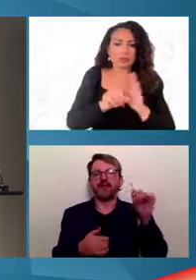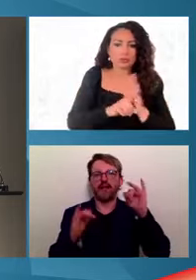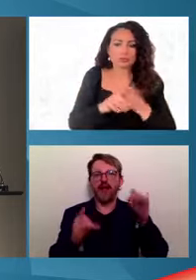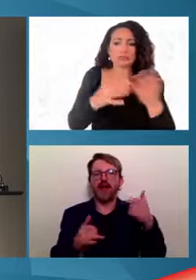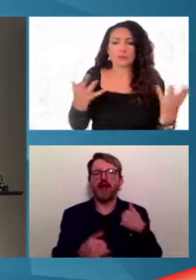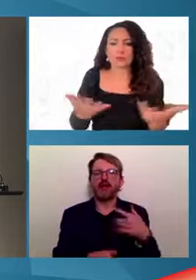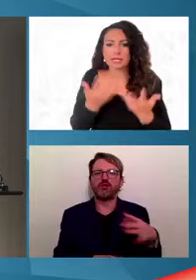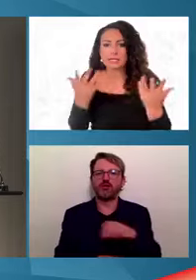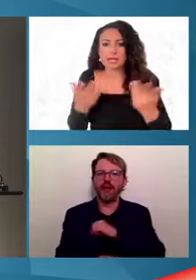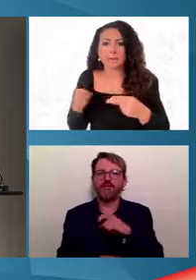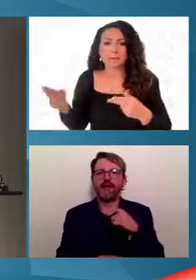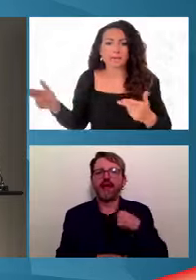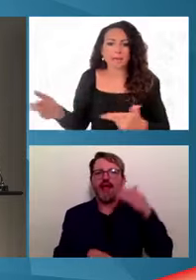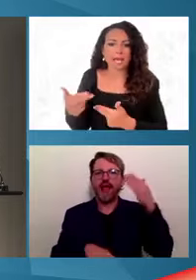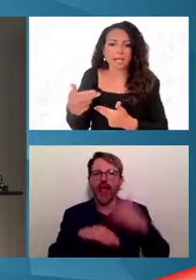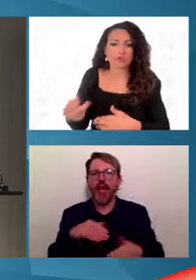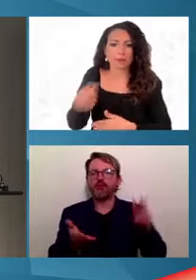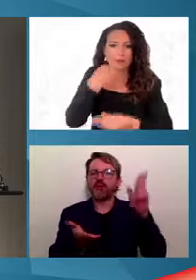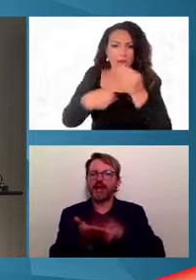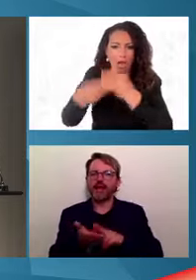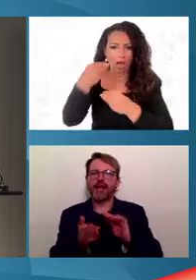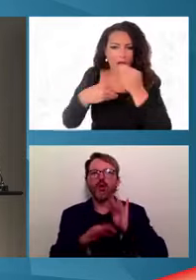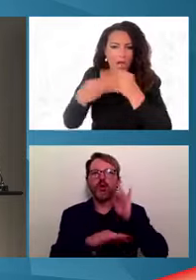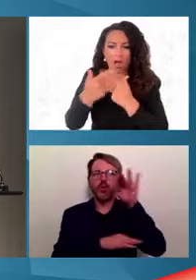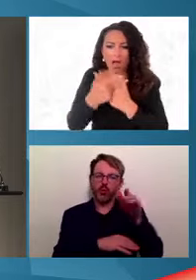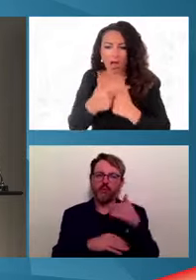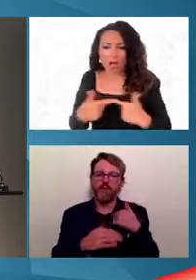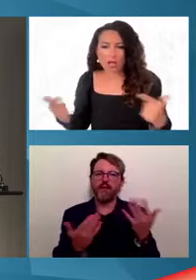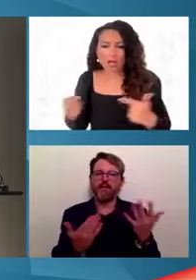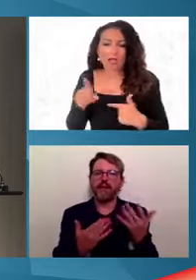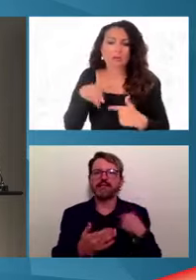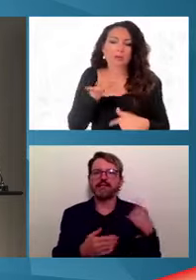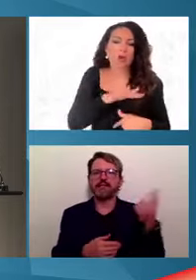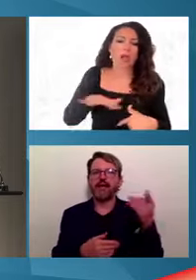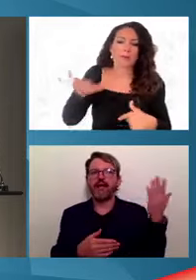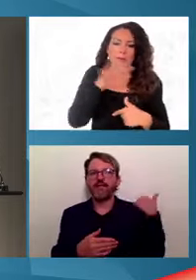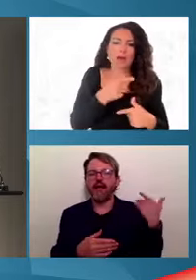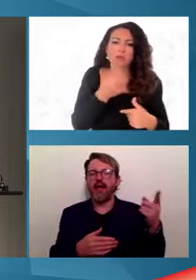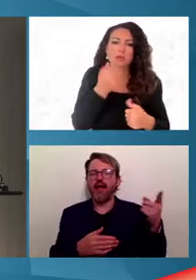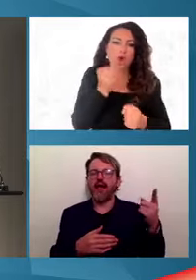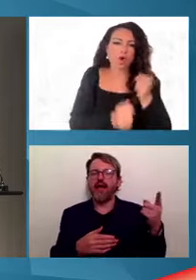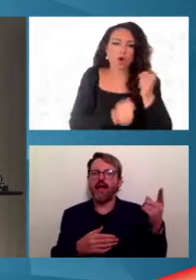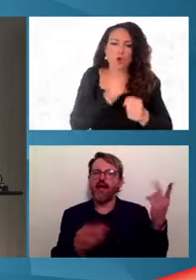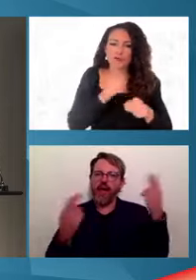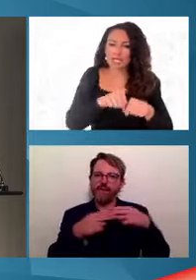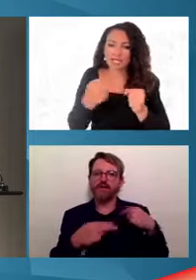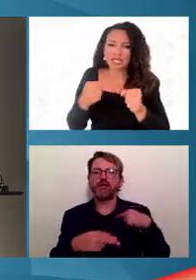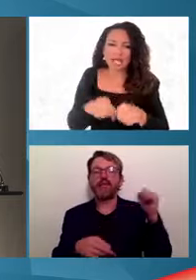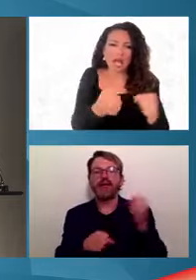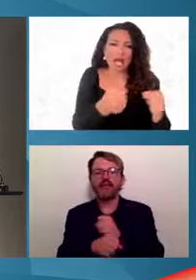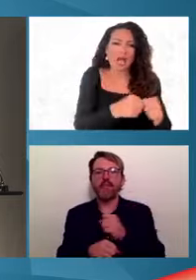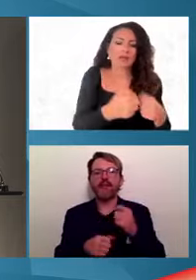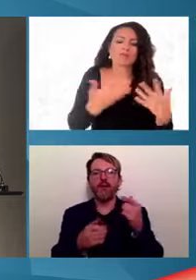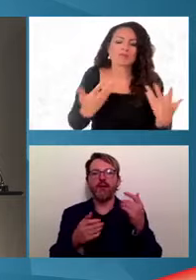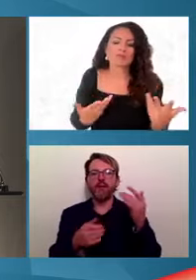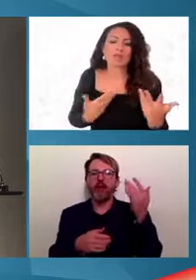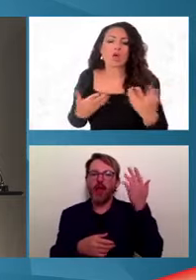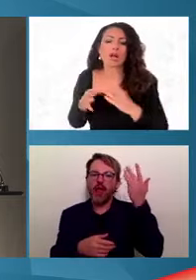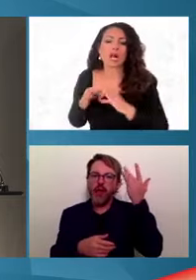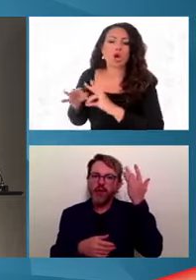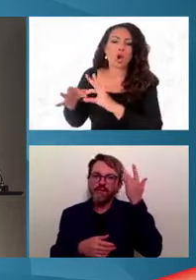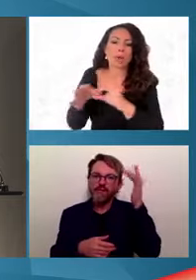einem Abschlussdekret weit über das hinausgegangen bin, was ISPA eigentlich zugelassen hätte, aber Wissenschaftler gut begründet,